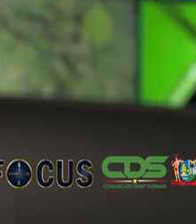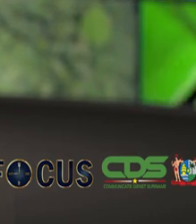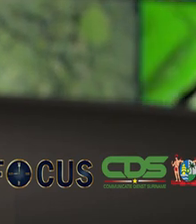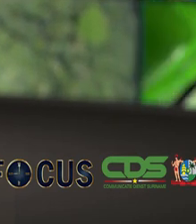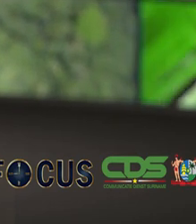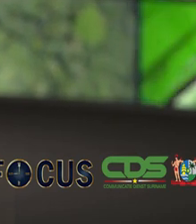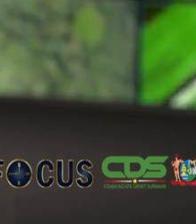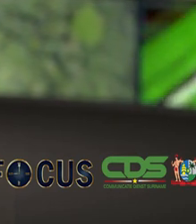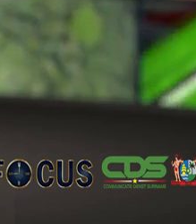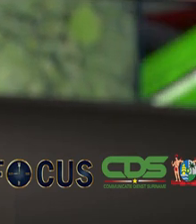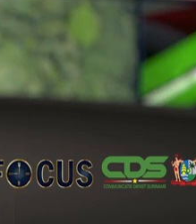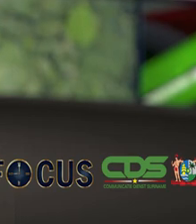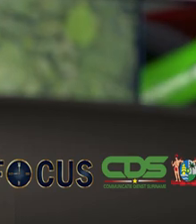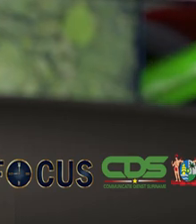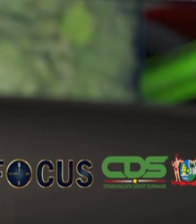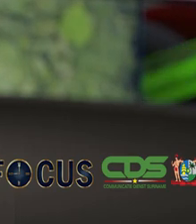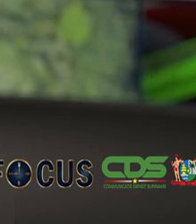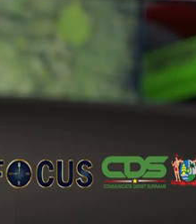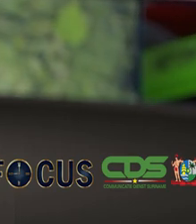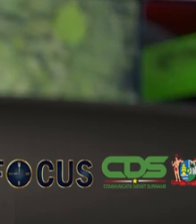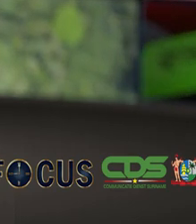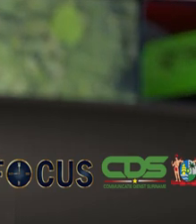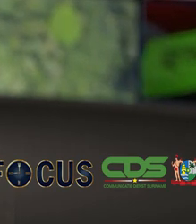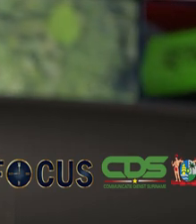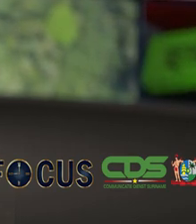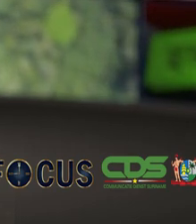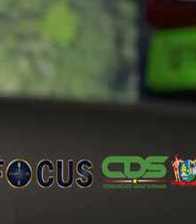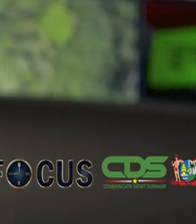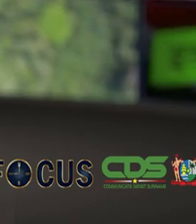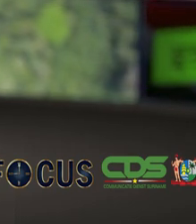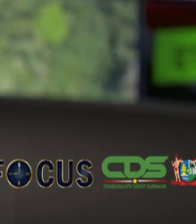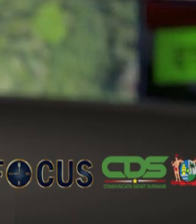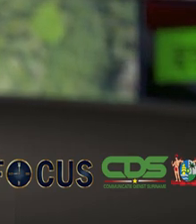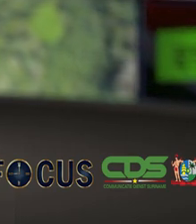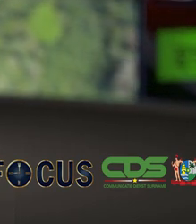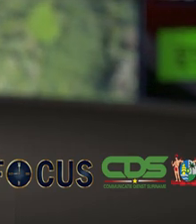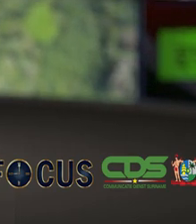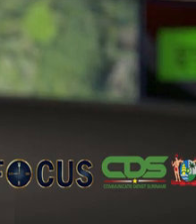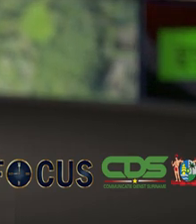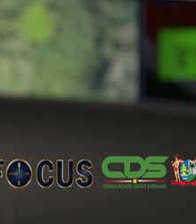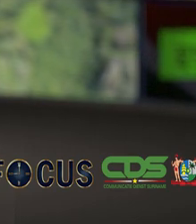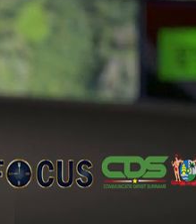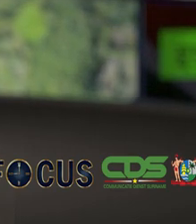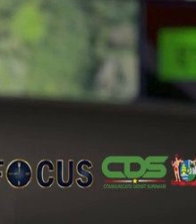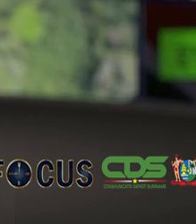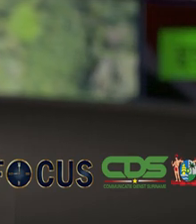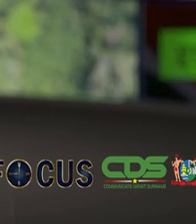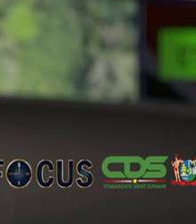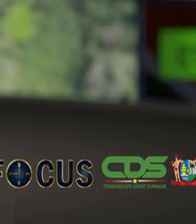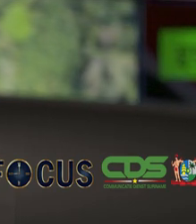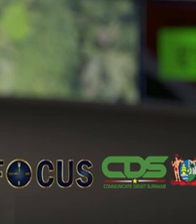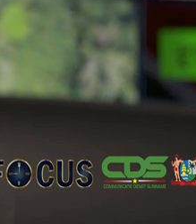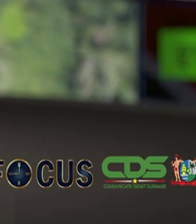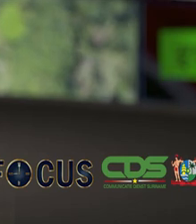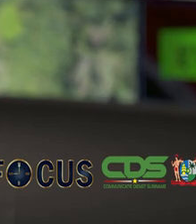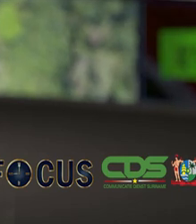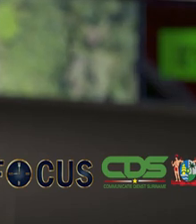groen. Minister Nourmohamed heeft tijdens een persconferentie op maandag 13 september